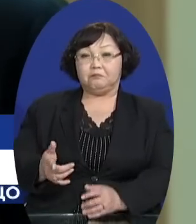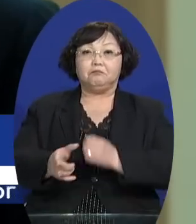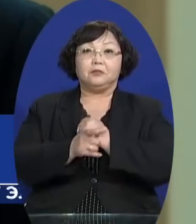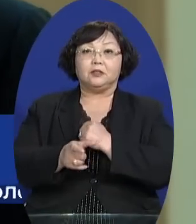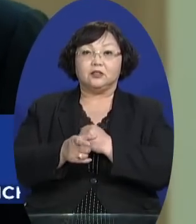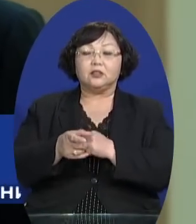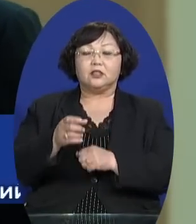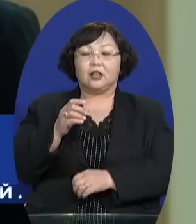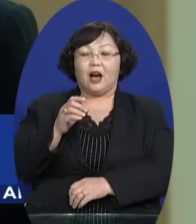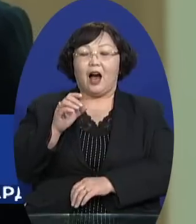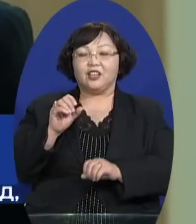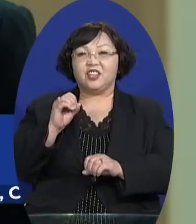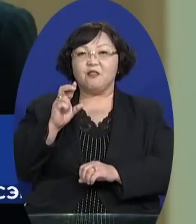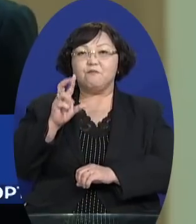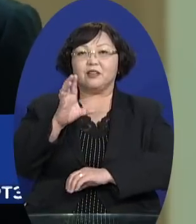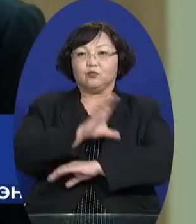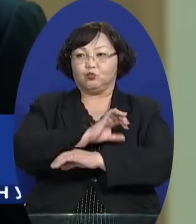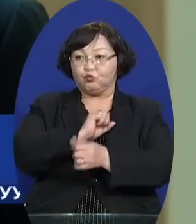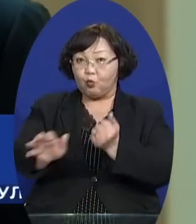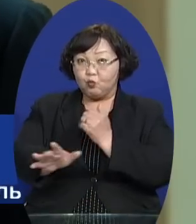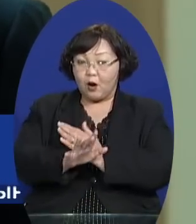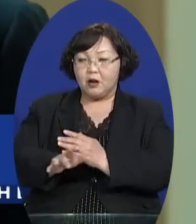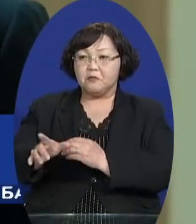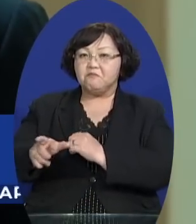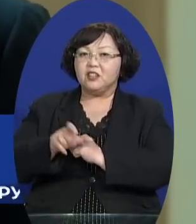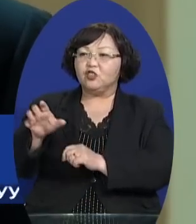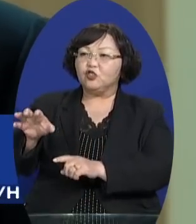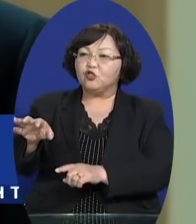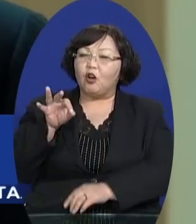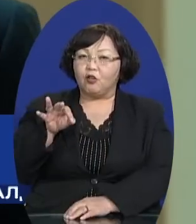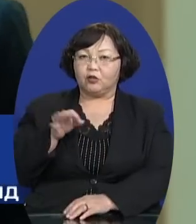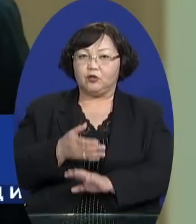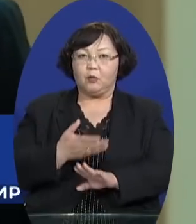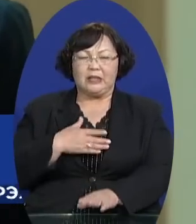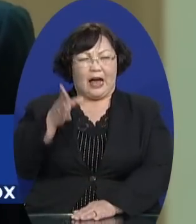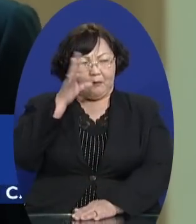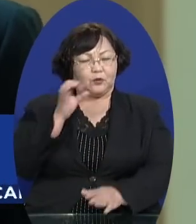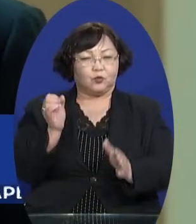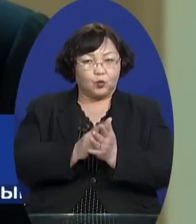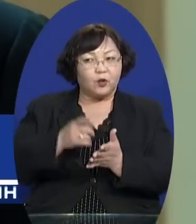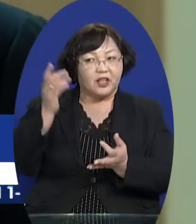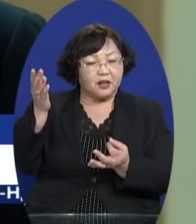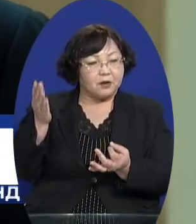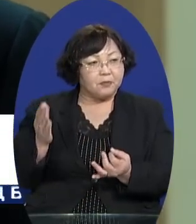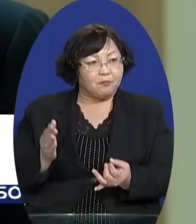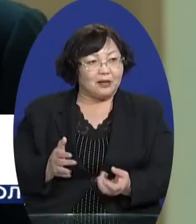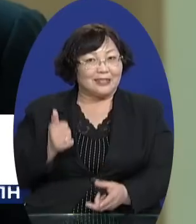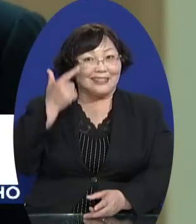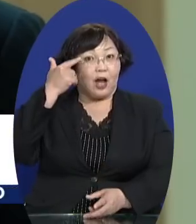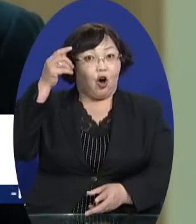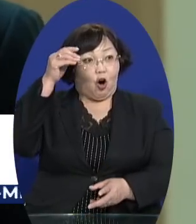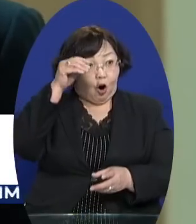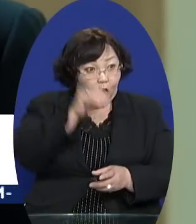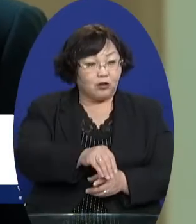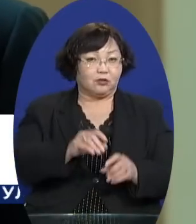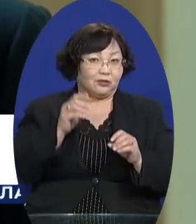сонгох би тэрээс нь өмнө одоо энэ салбараа ойлгуулж яг энэ ийм шаталтай явдаг юм шүү гэдгийг ойлгуулж тэр